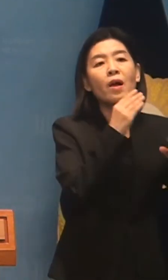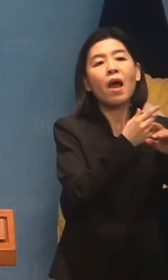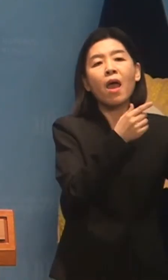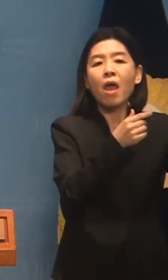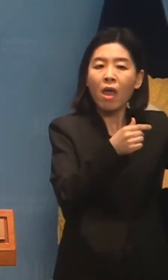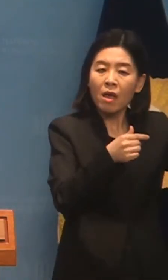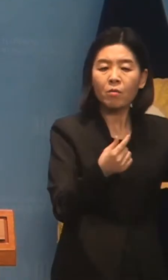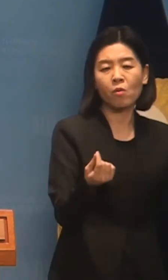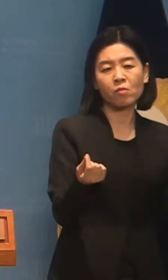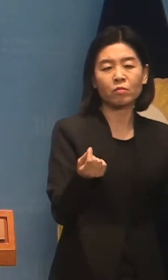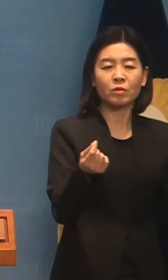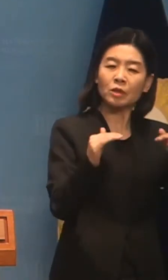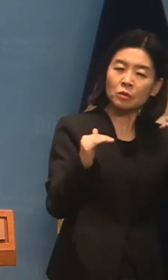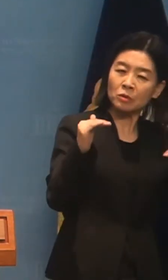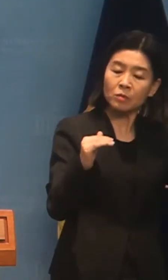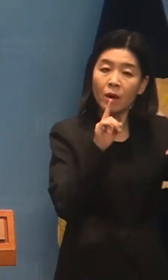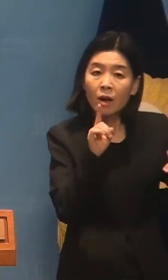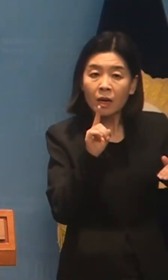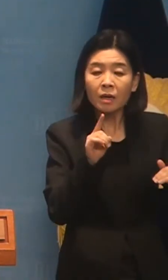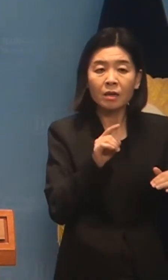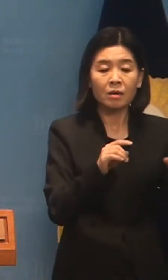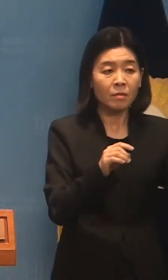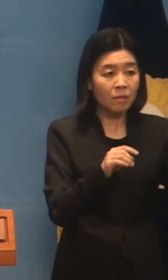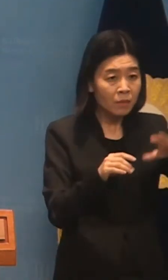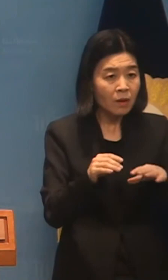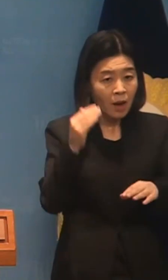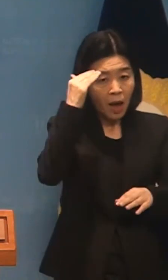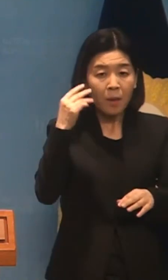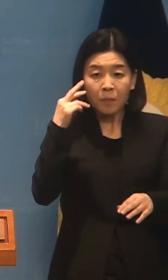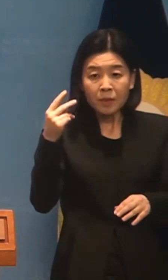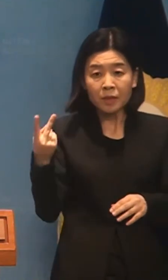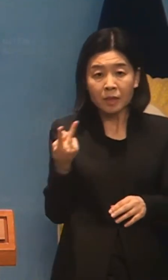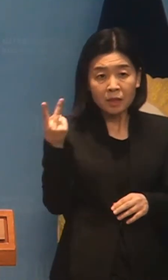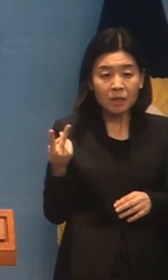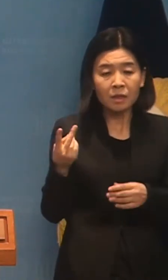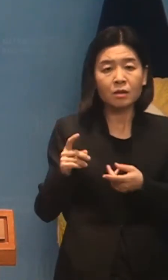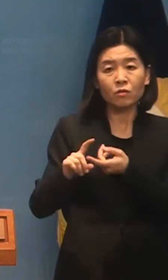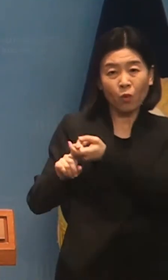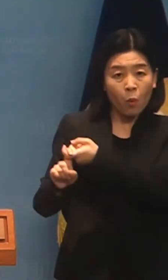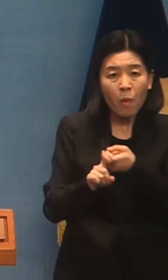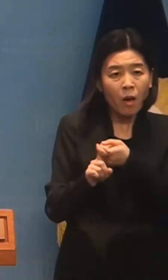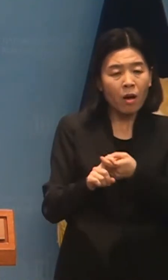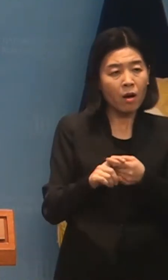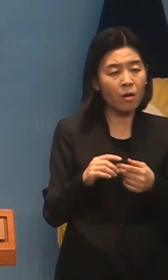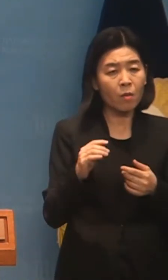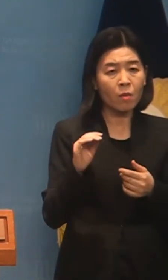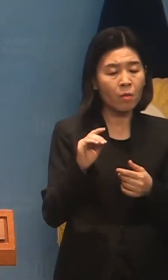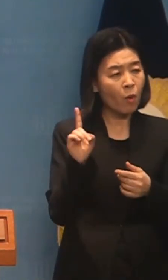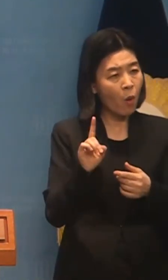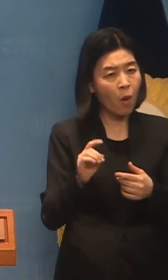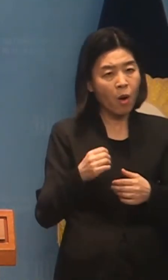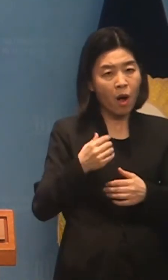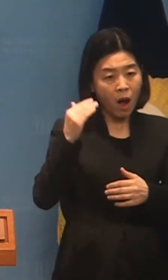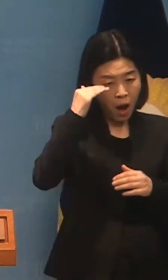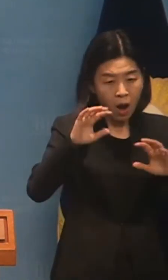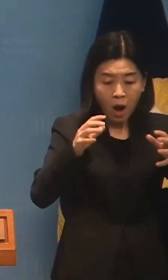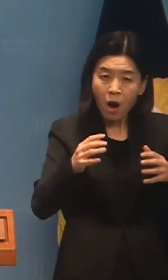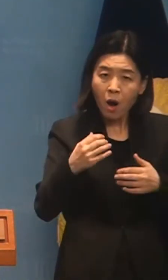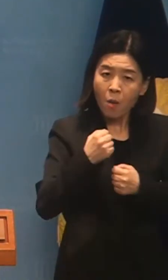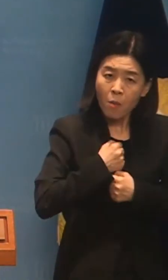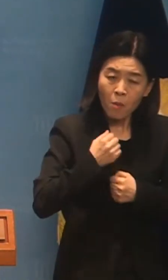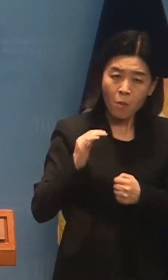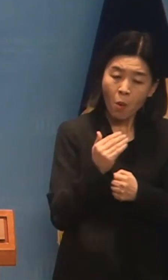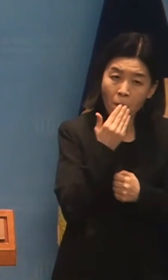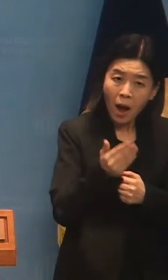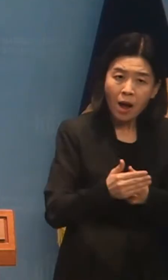우리 안보와 경제의 기초인 한미동맹을 지킬 수 있겠습니까? 베네수엘라는 반미 정책으로 해외